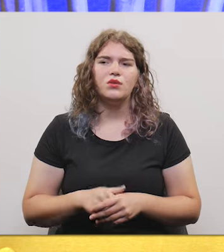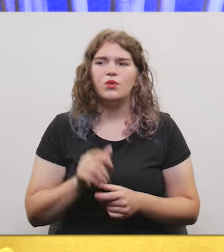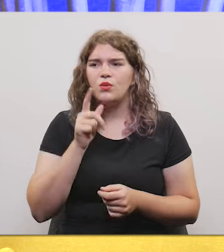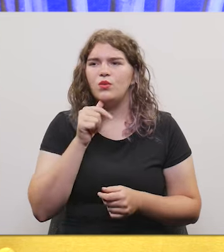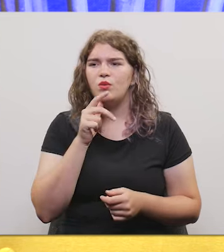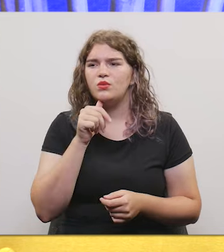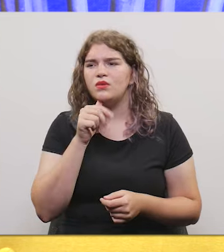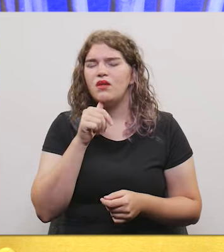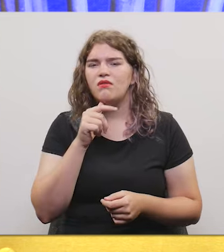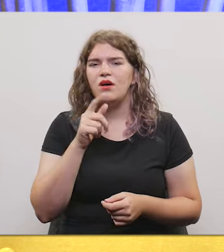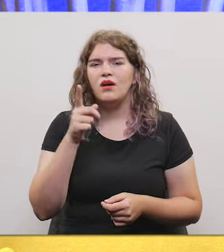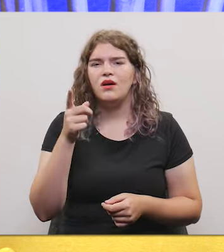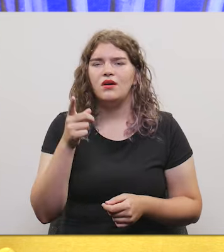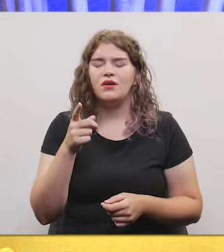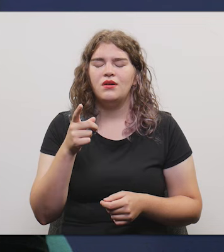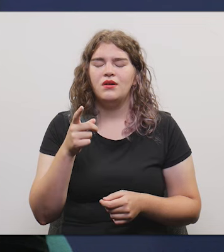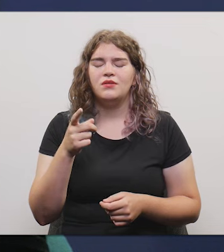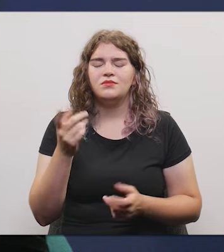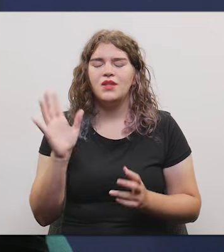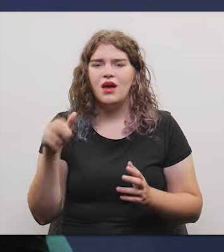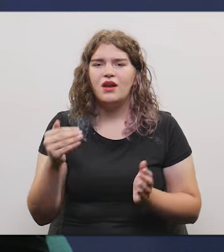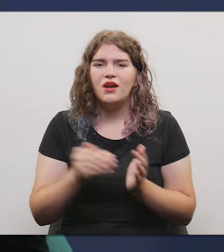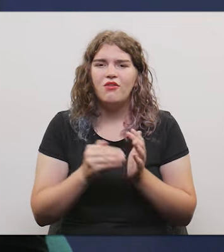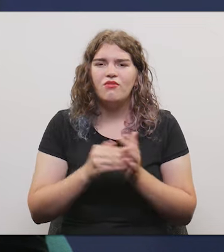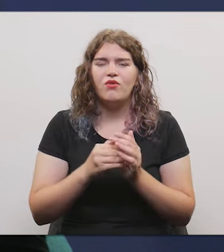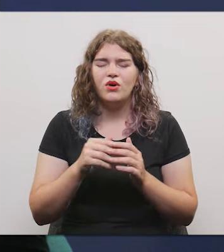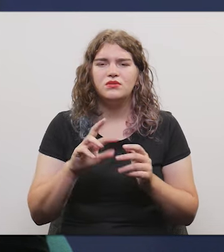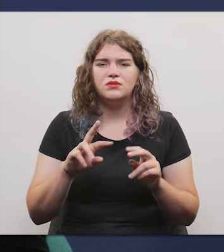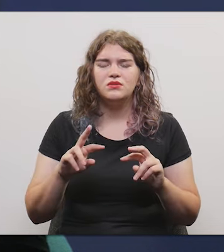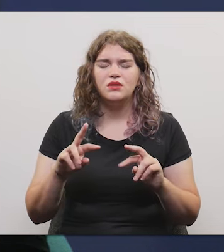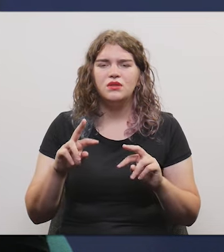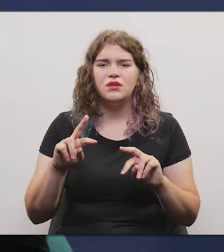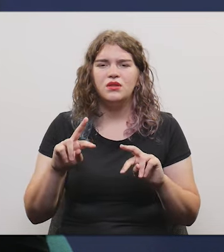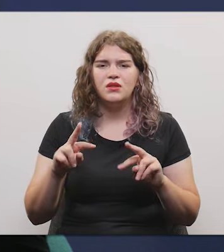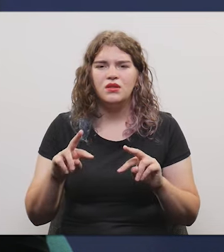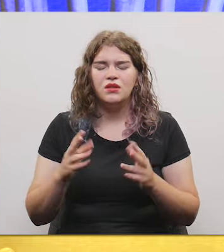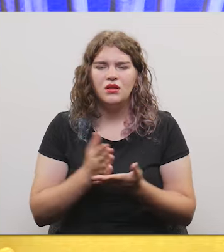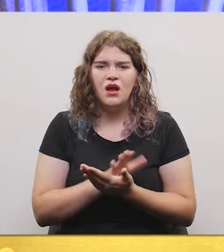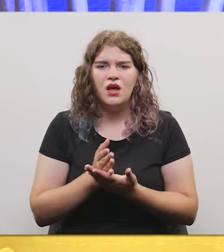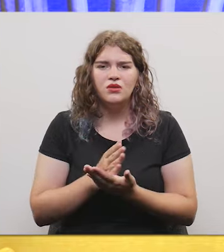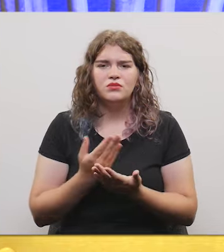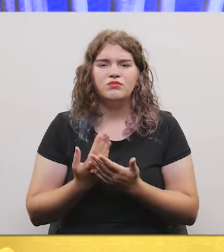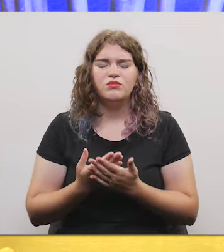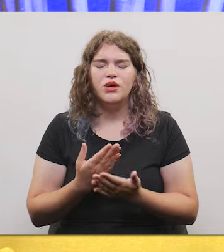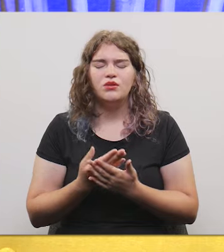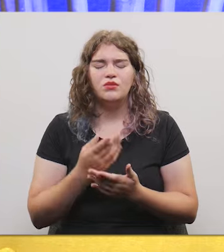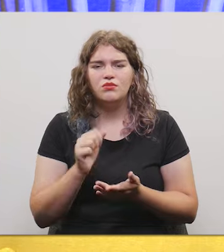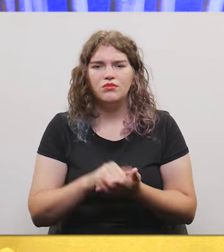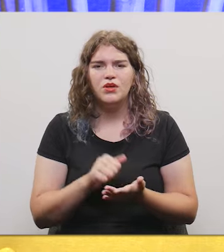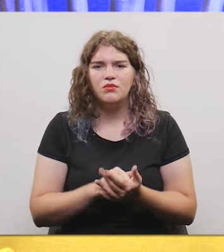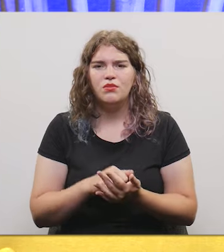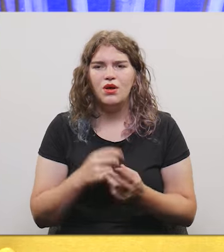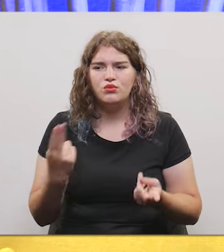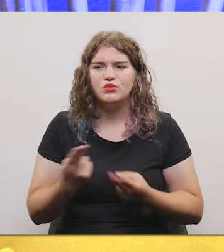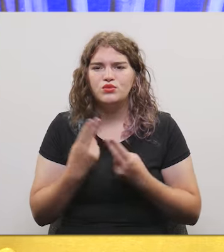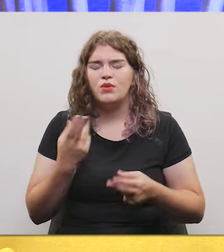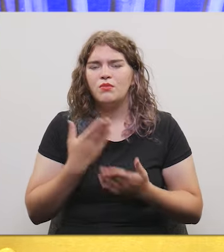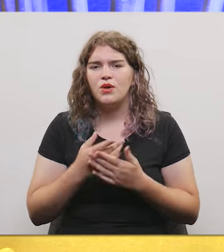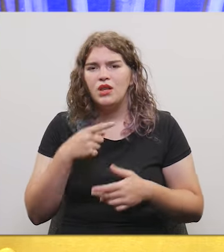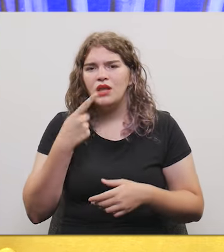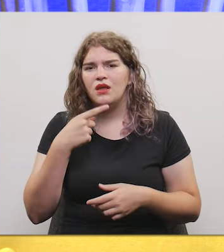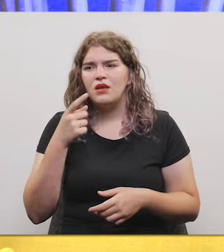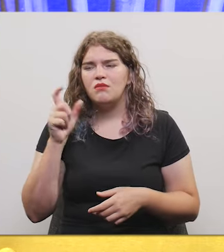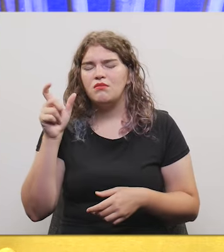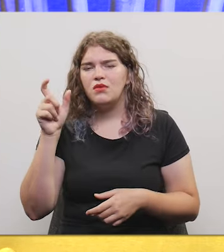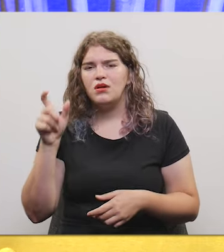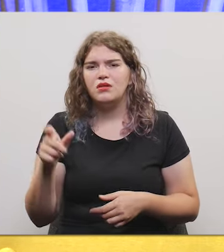la vreun trib care are nevoie de traducerea Bibliei și o să am ușurința de a